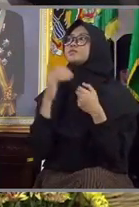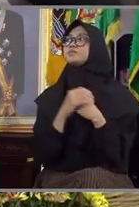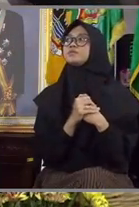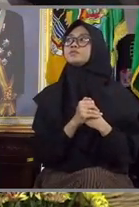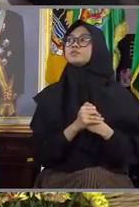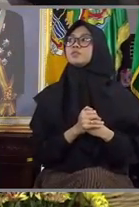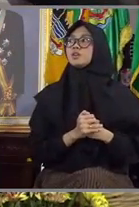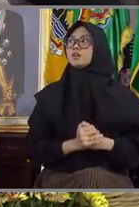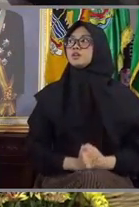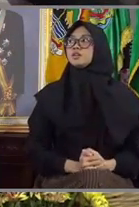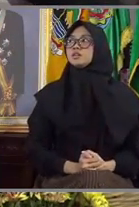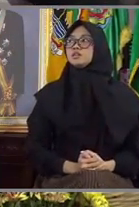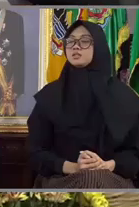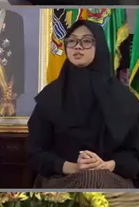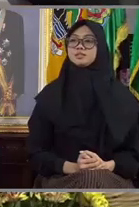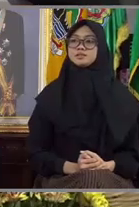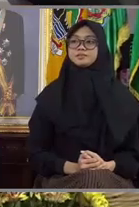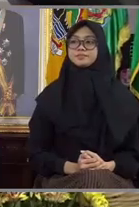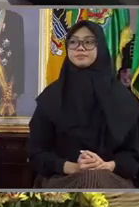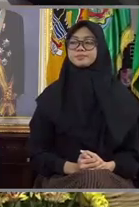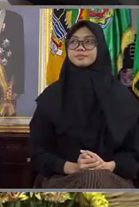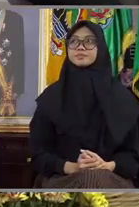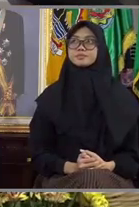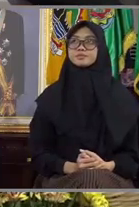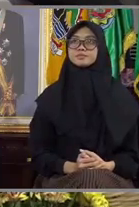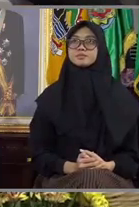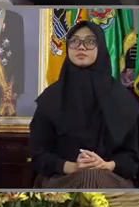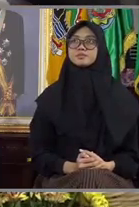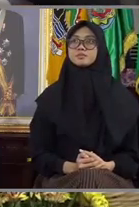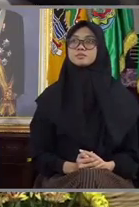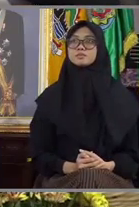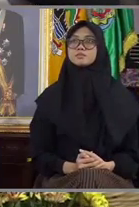memang lady first. Makasih ya, Pak ya. Bapak penuh pengertian.